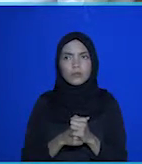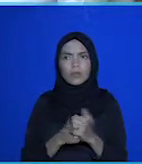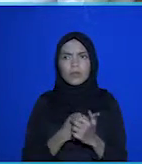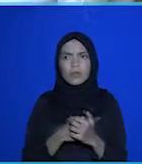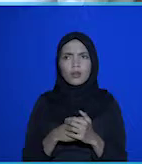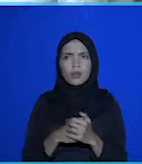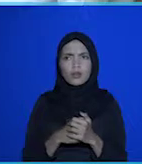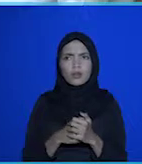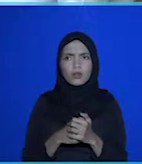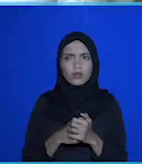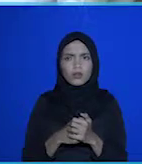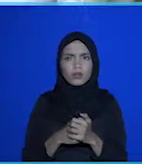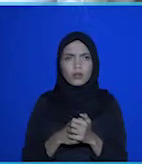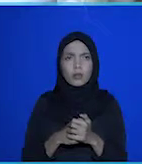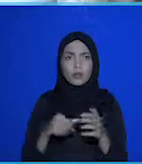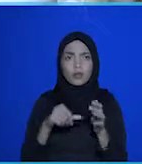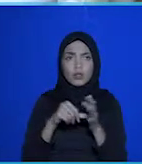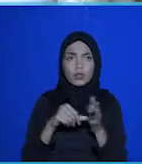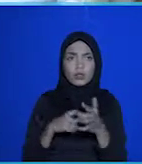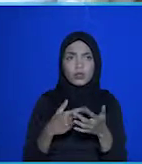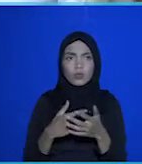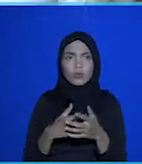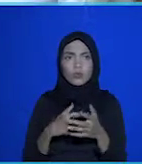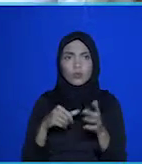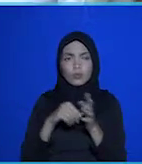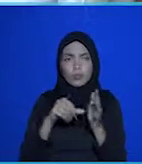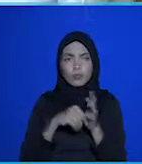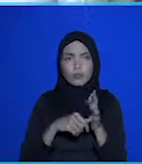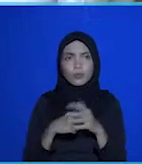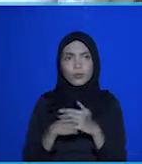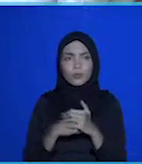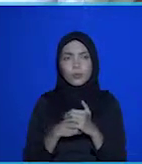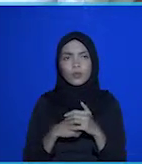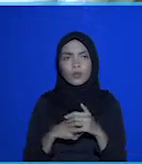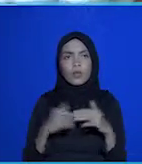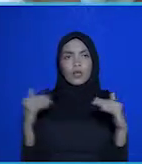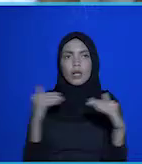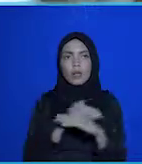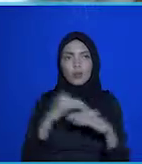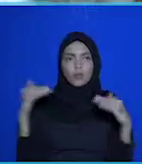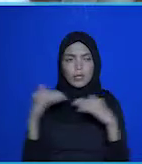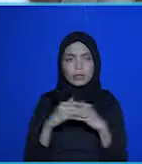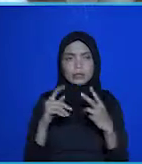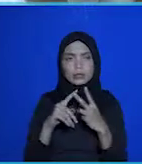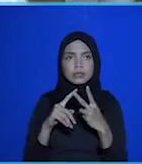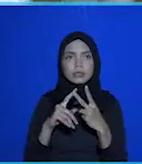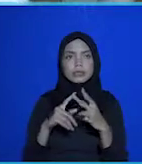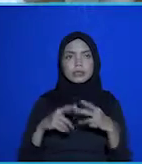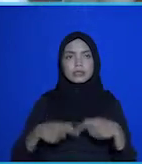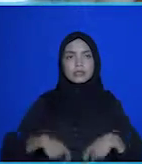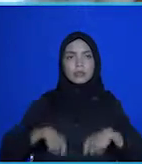Apa saja yang dibantu bisa kita lihat di situ. Ada yang akomodasi, ada selimut, itu ada